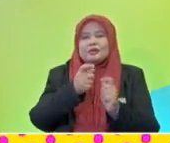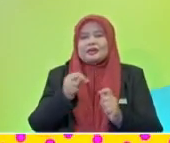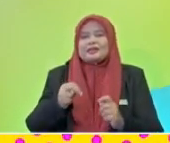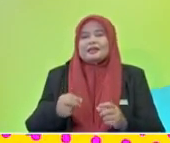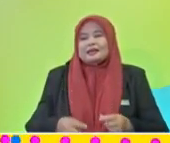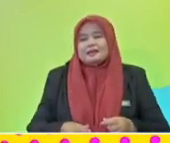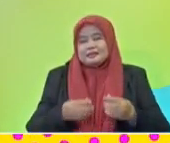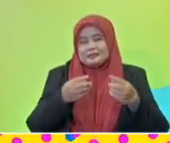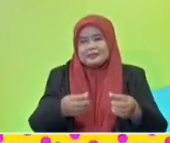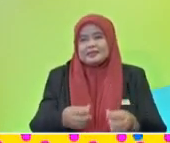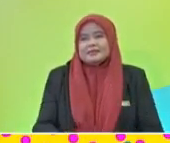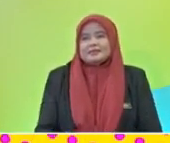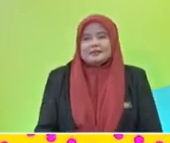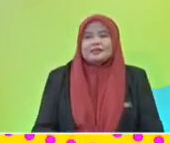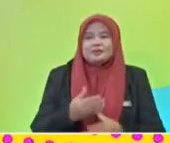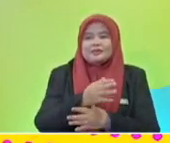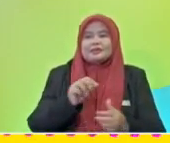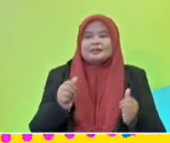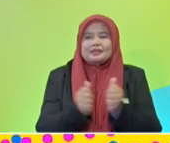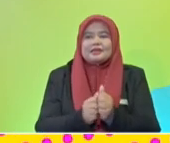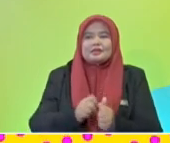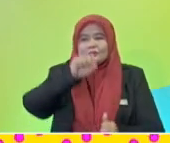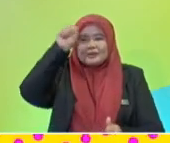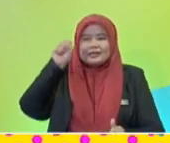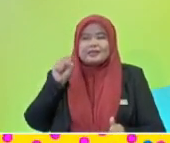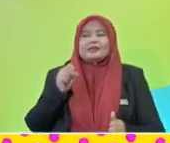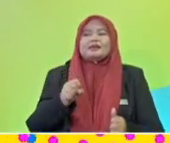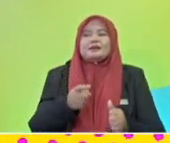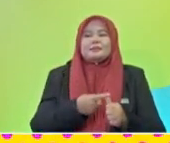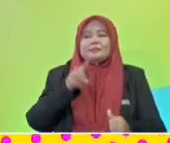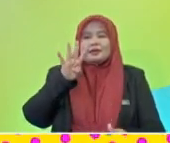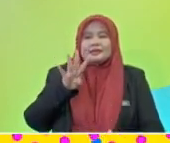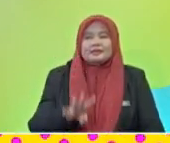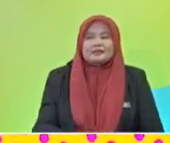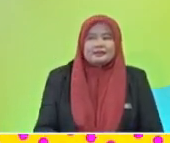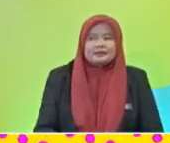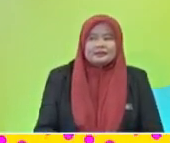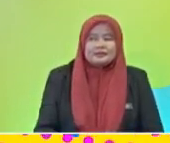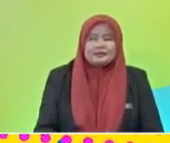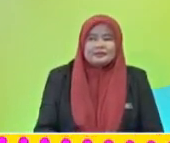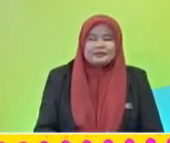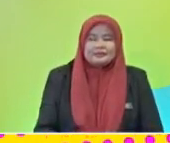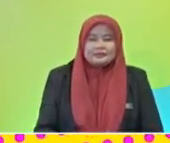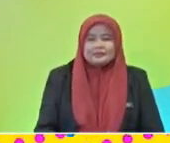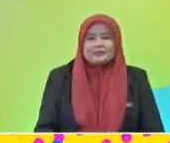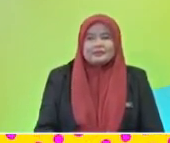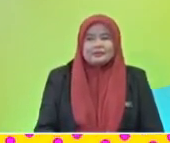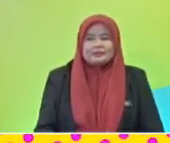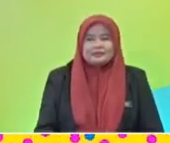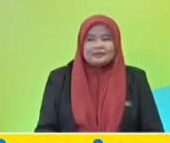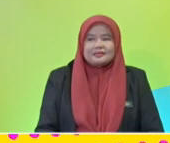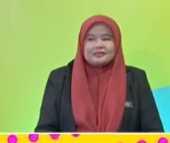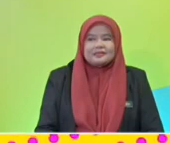Baiklah kita akan teruskan dengan soalan keempat ha soalan keempat silakan plastik kumpulan plastik ataupun